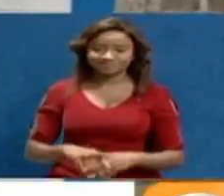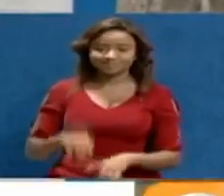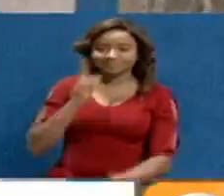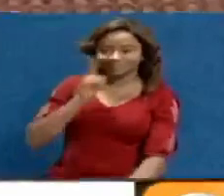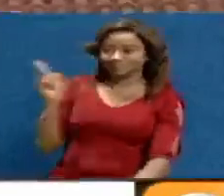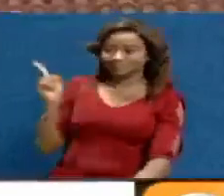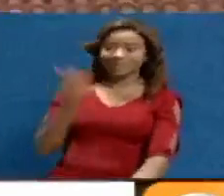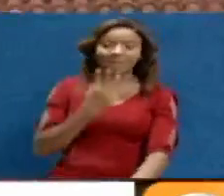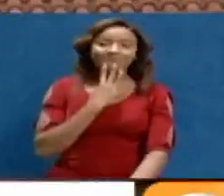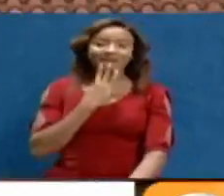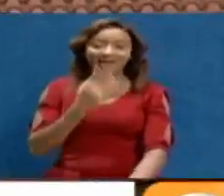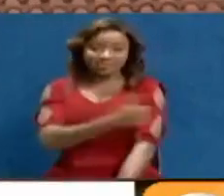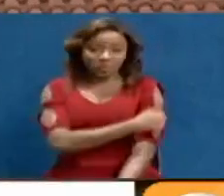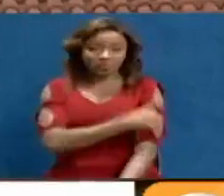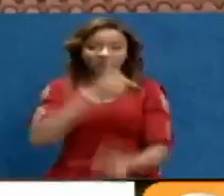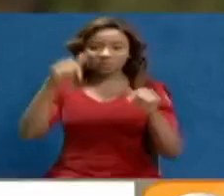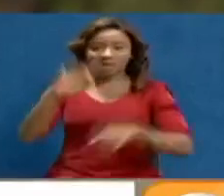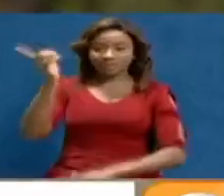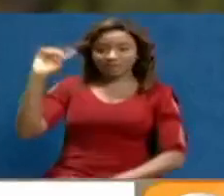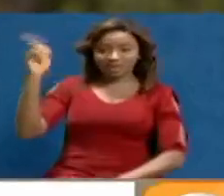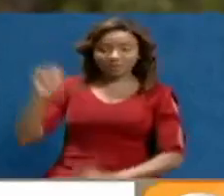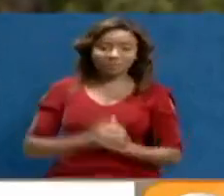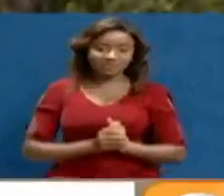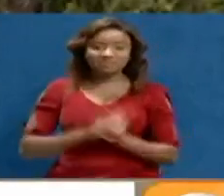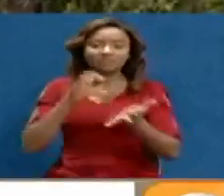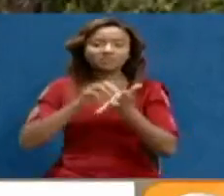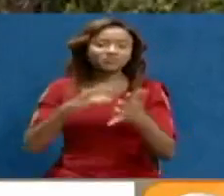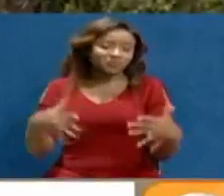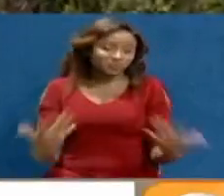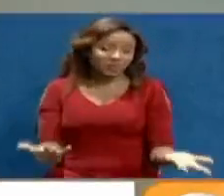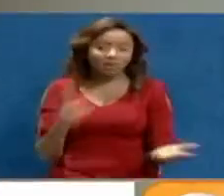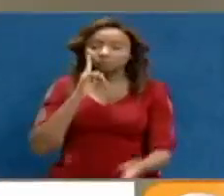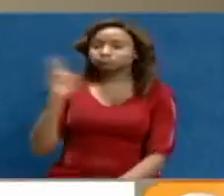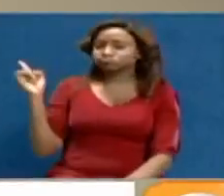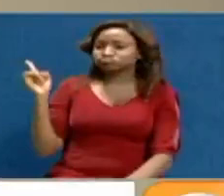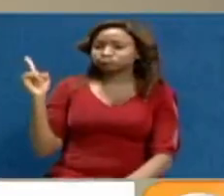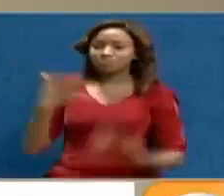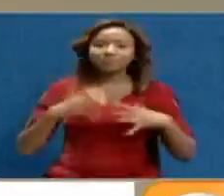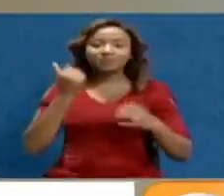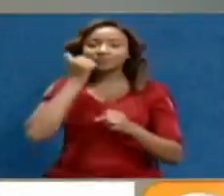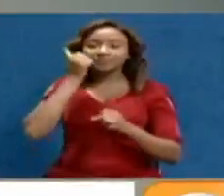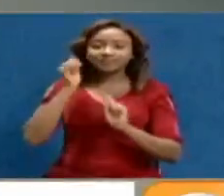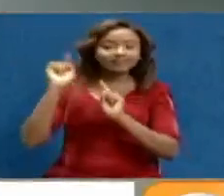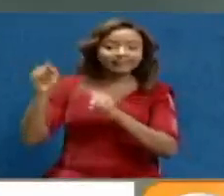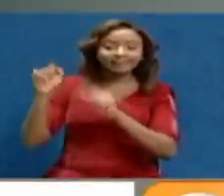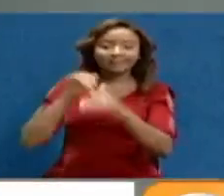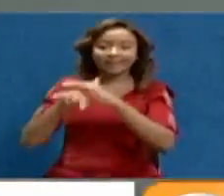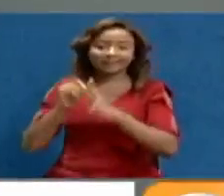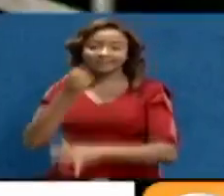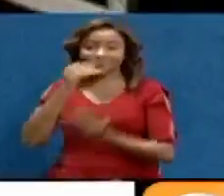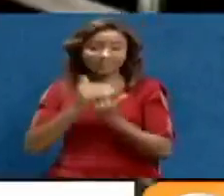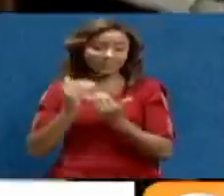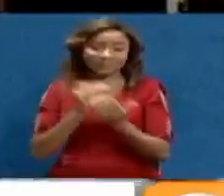Hospitali ya Baadhi iliyoko hapa jijini Nairobi, hali ya wanaotafuta huduma za matibabu zimezidi